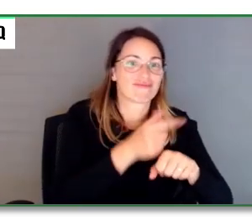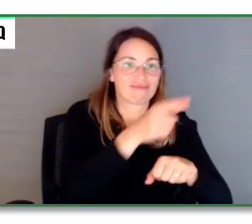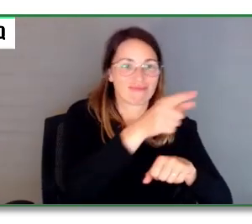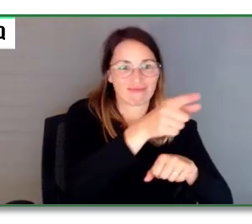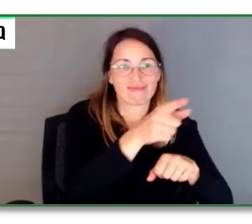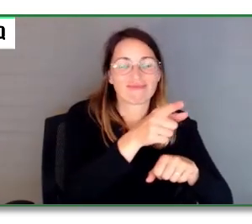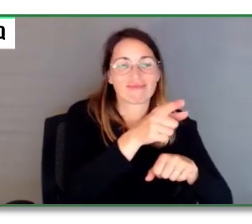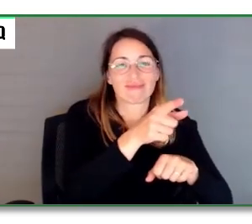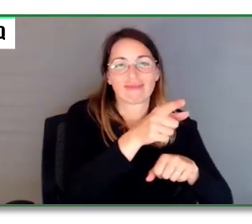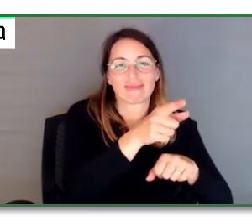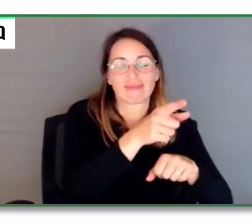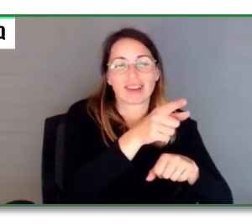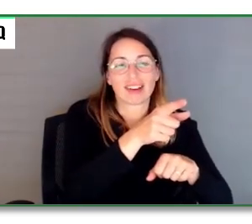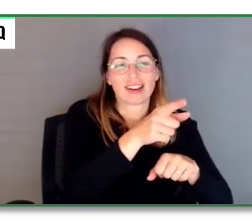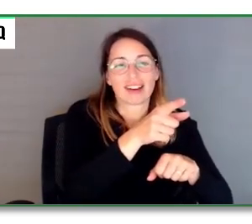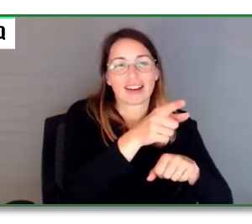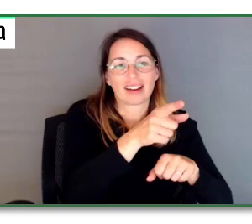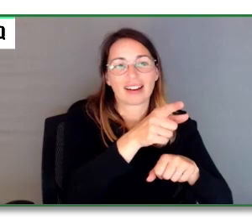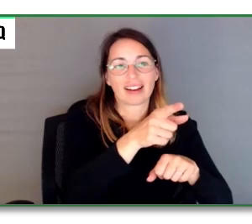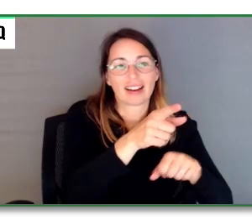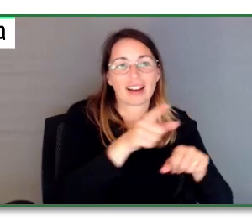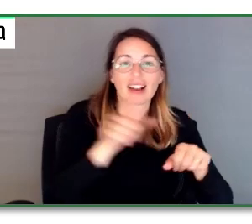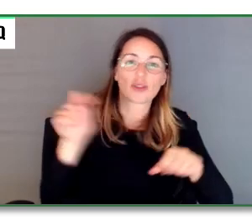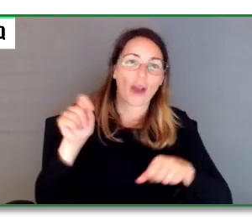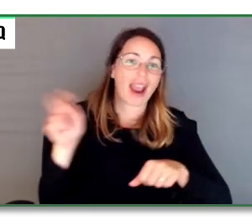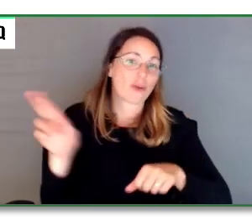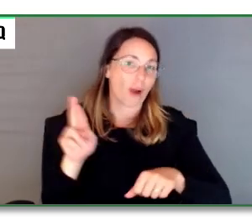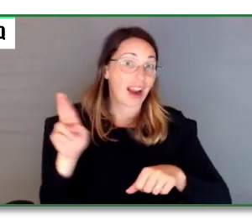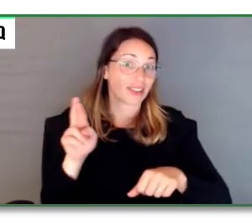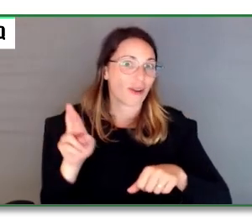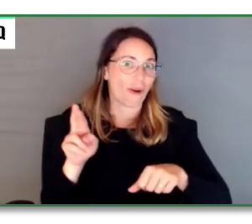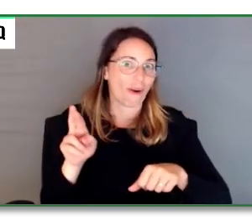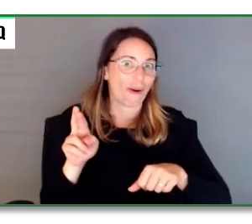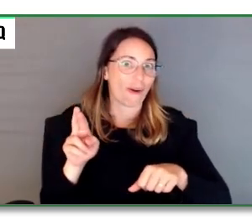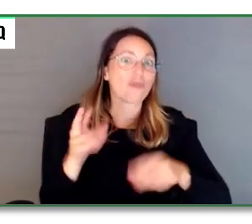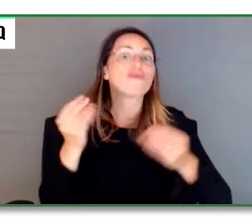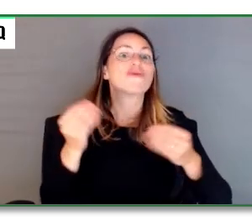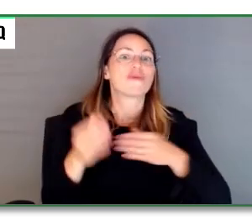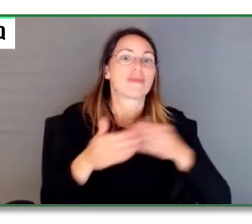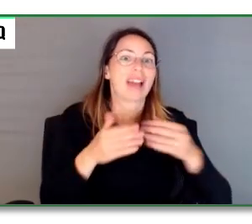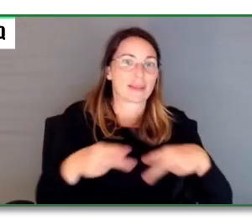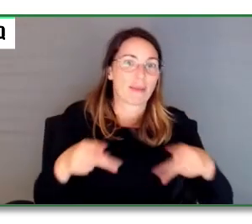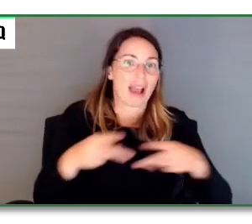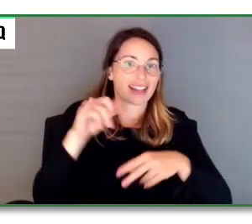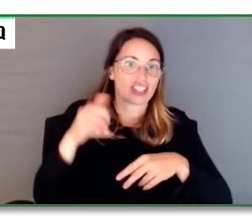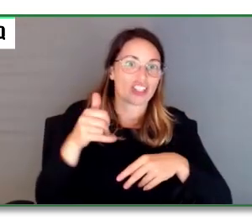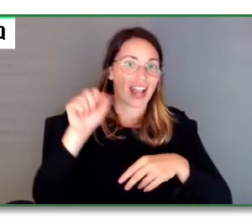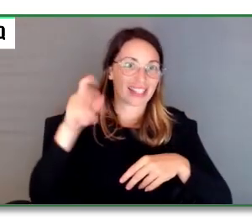la présence de trail riders à Jasper et ça nous a bien fait rigoler.